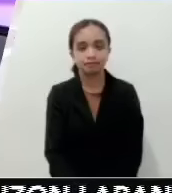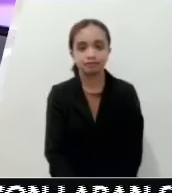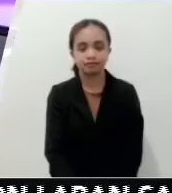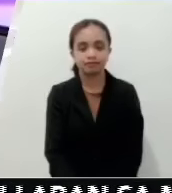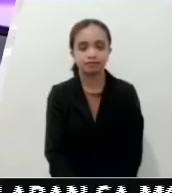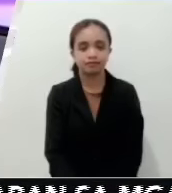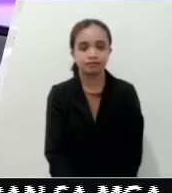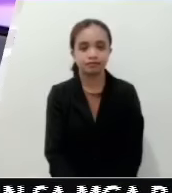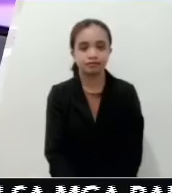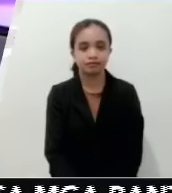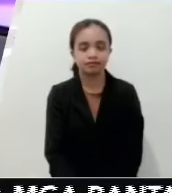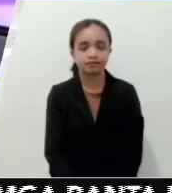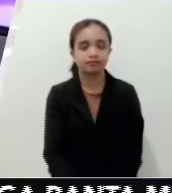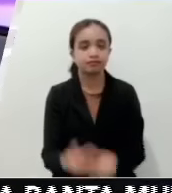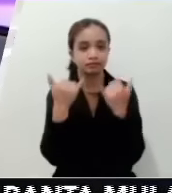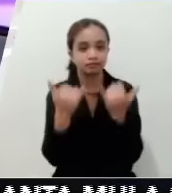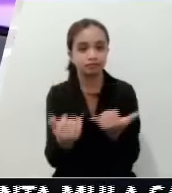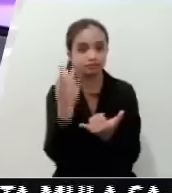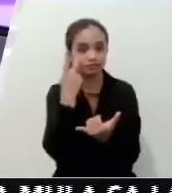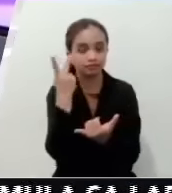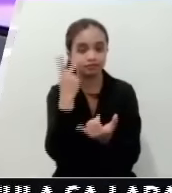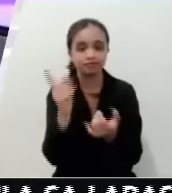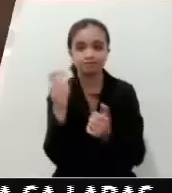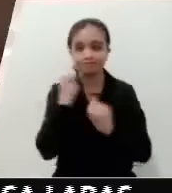quick rundown naman ang showbiz